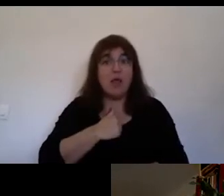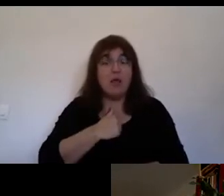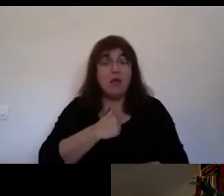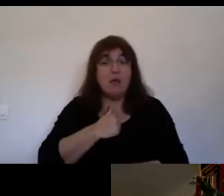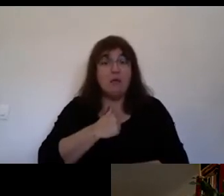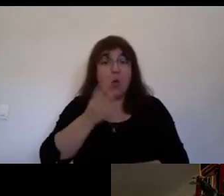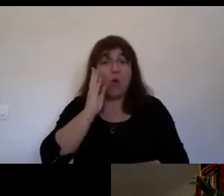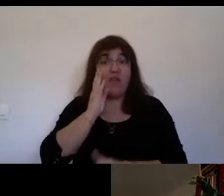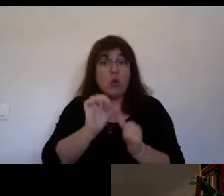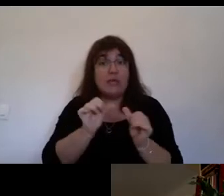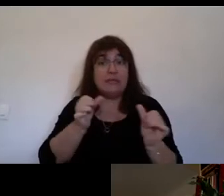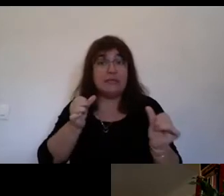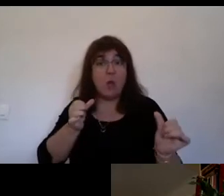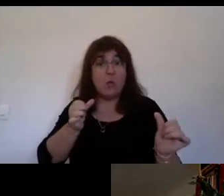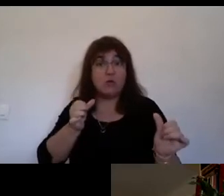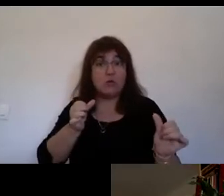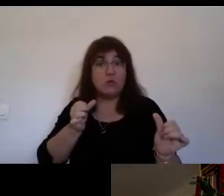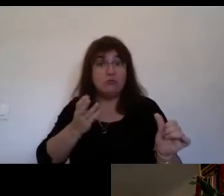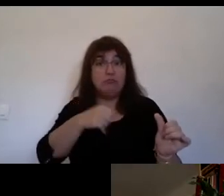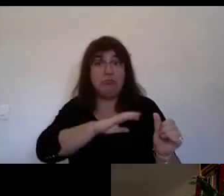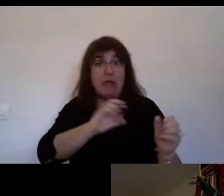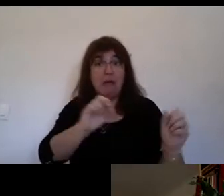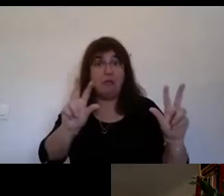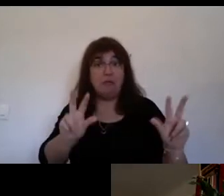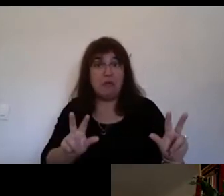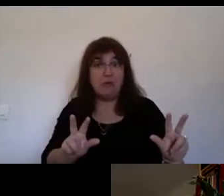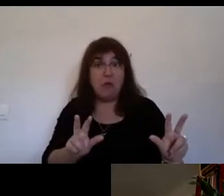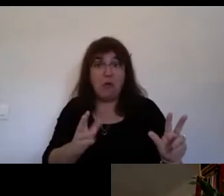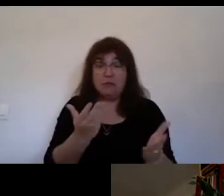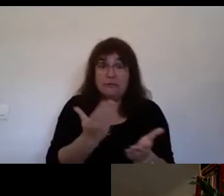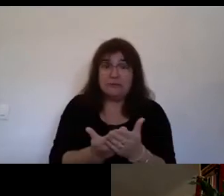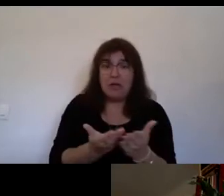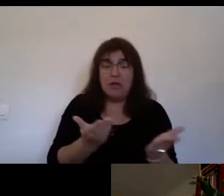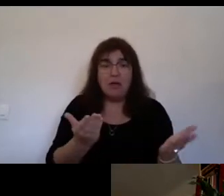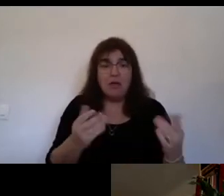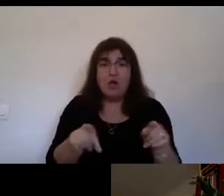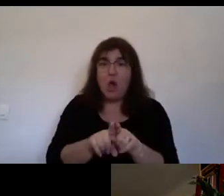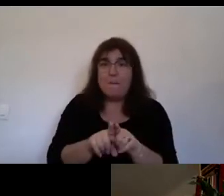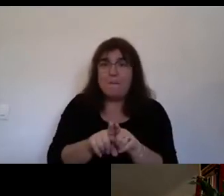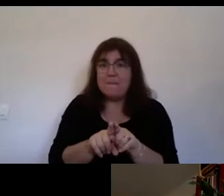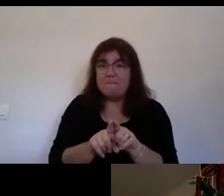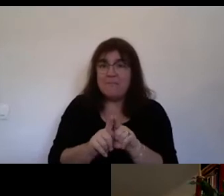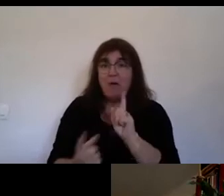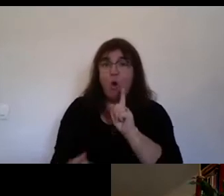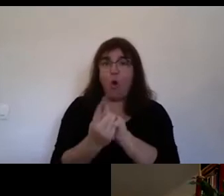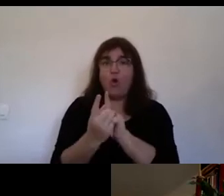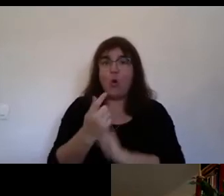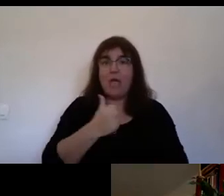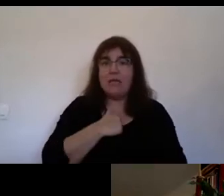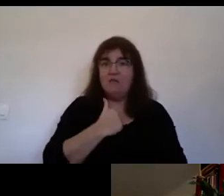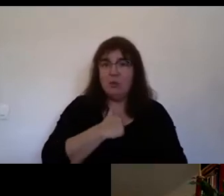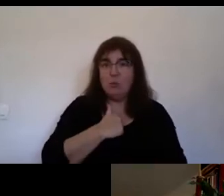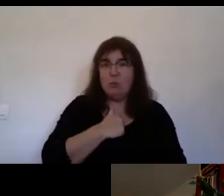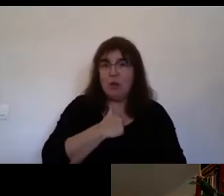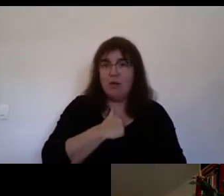vraiment une sorte de l'équivalent d'une prestation individualisée qui leur est destinée